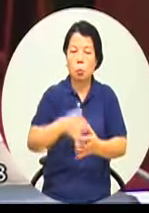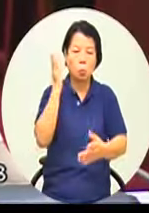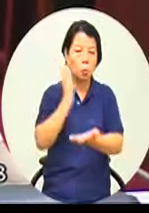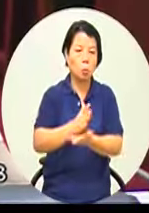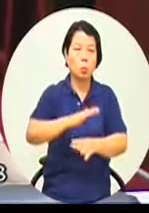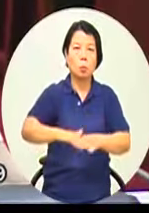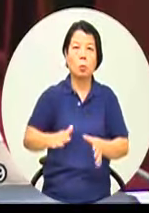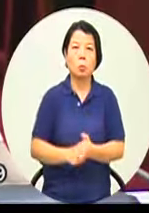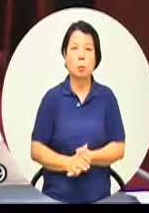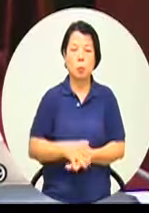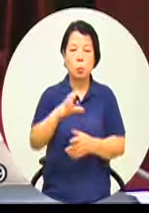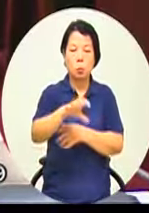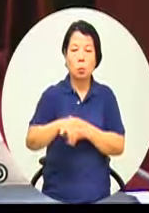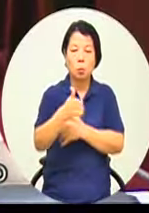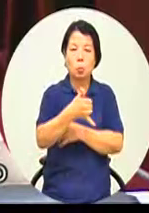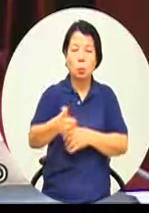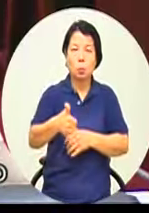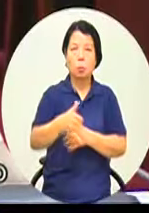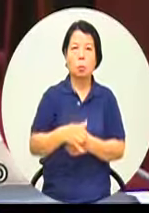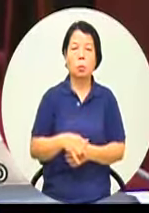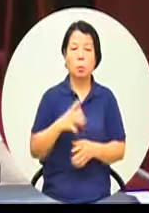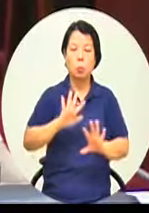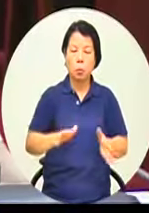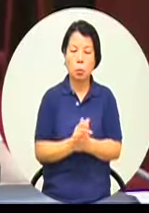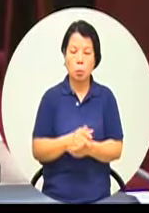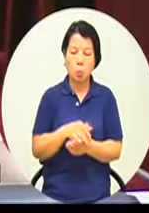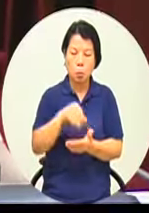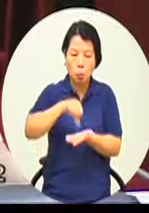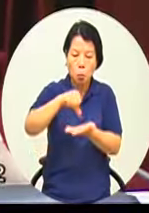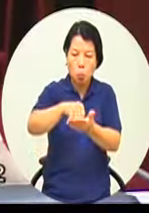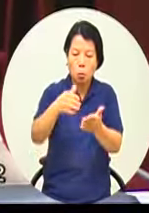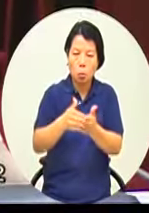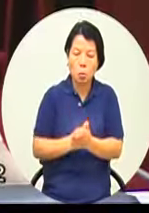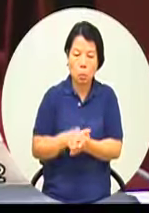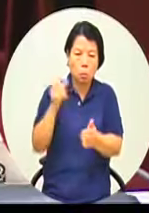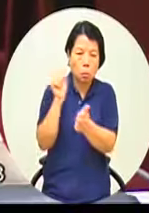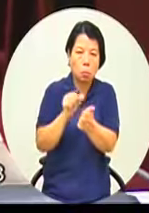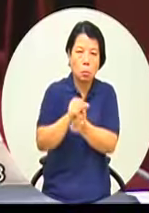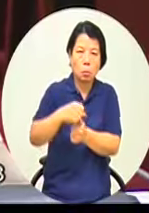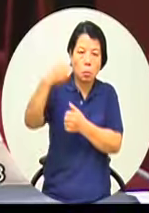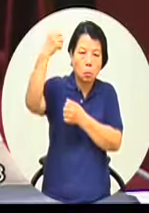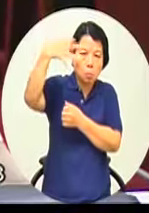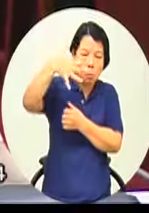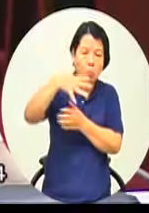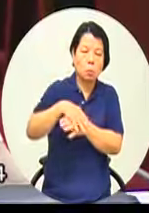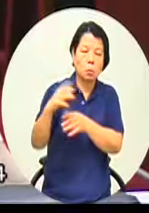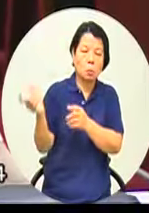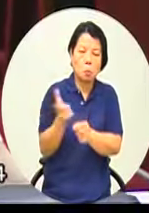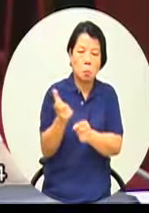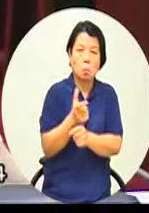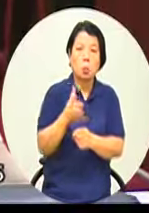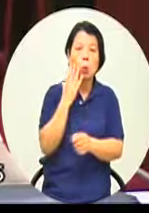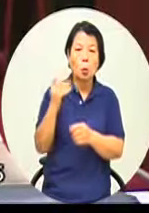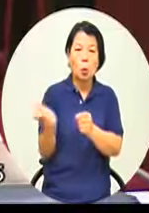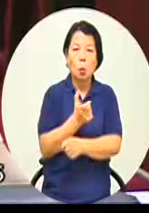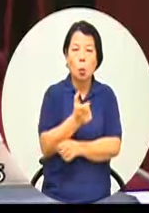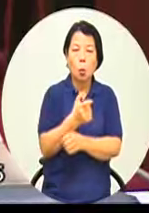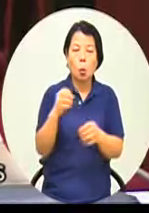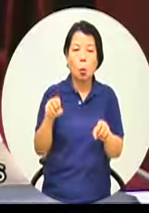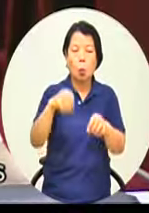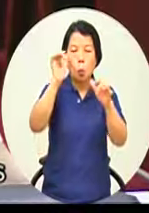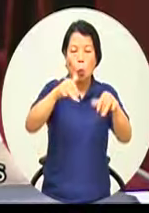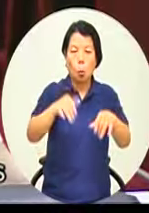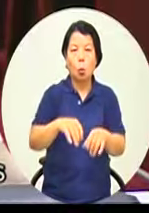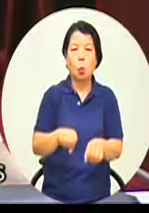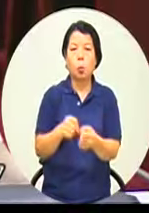为这些爱看天公伯来面色，天灾不断的时阵啊，政府补助未够，包括